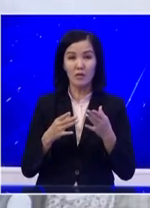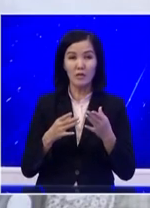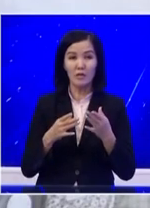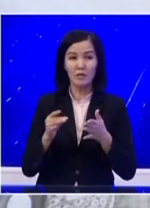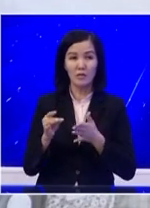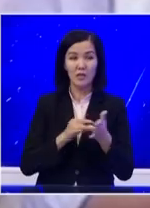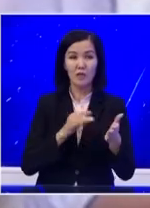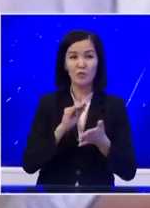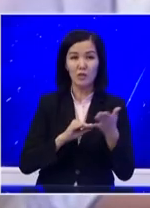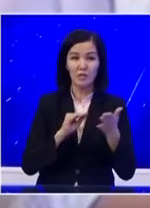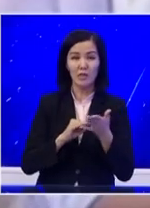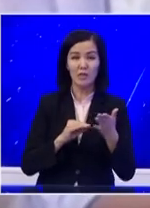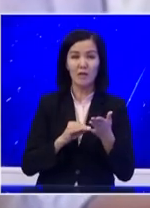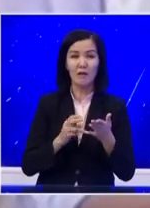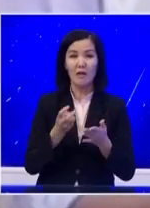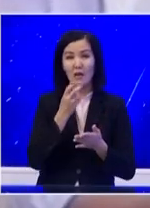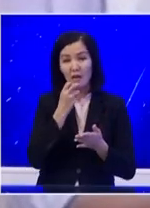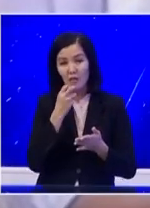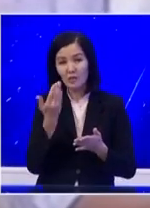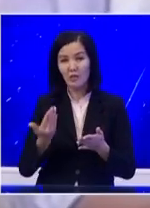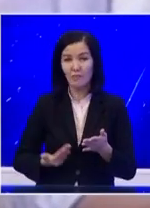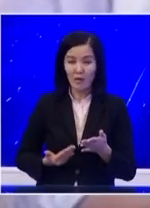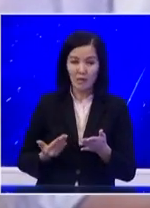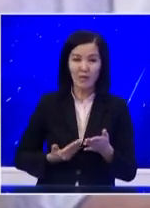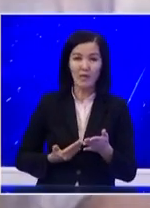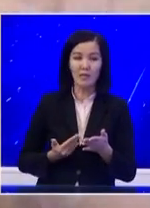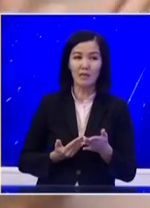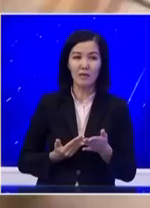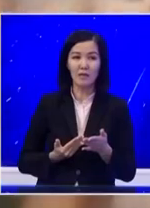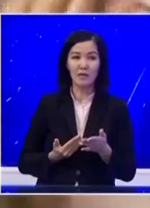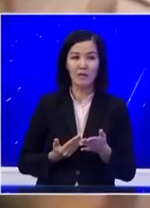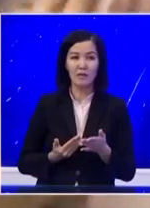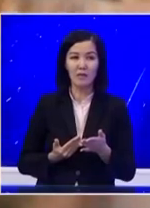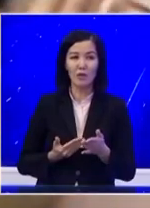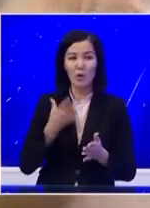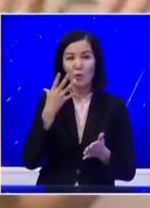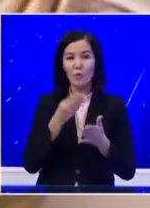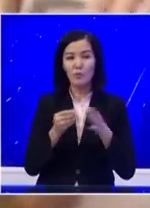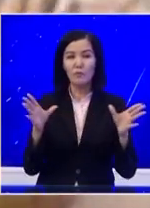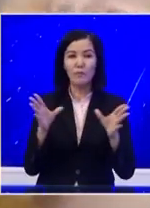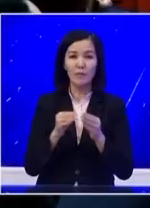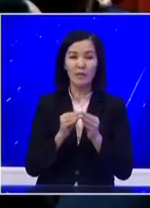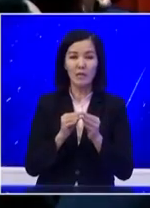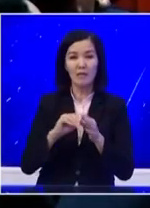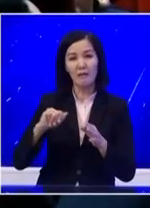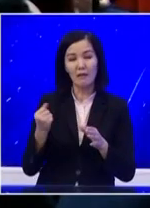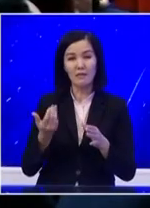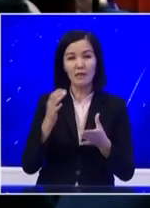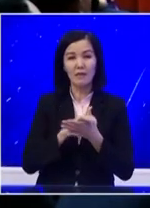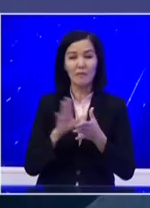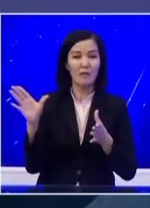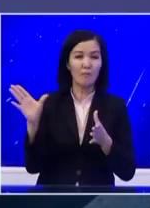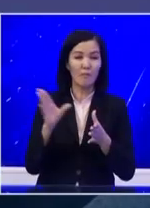жазғанынан көресіндер дейді. Қалжың адамдар арасындағы ыстық татулық тарттыратын құбылыс. Ол әріптестермен осылай қалжыңдасып, жігерлерін